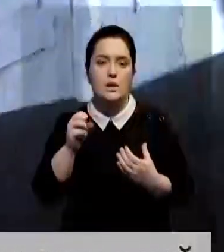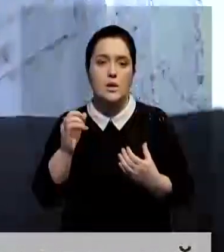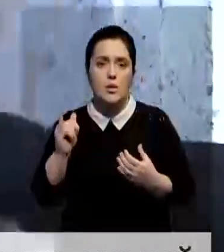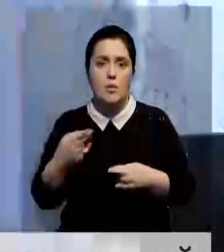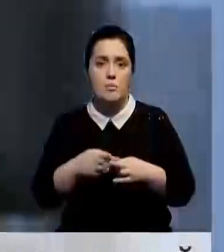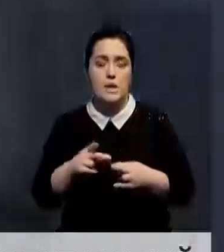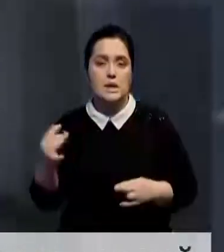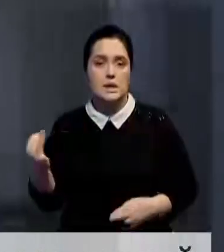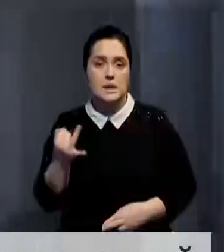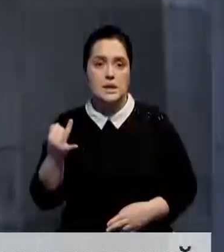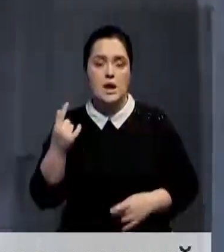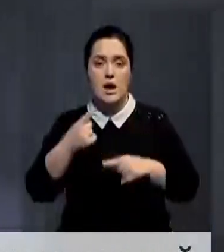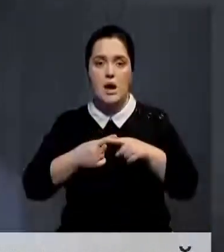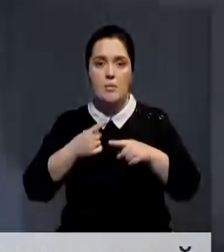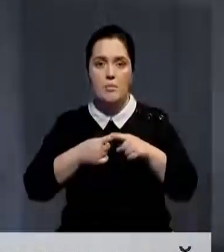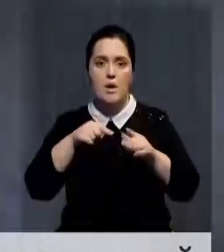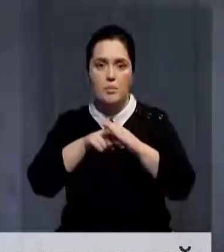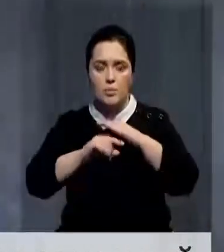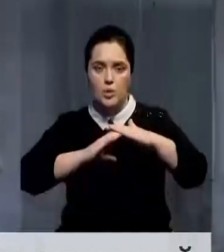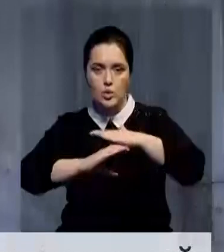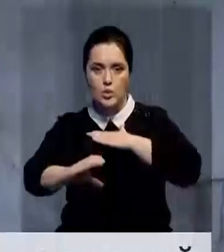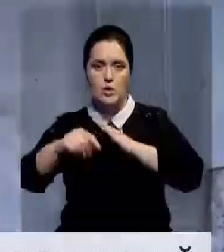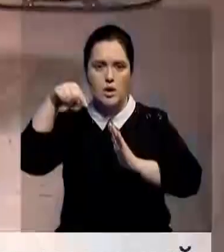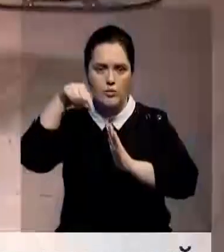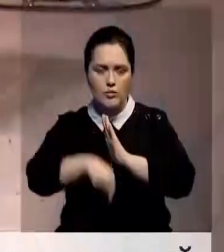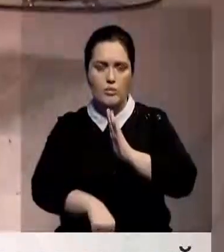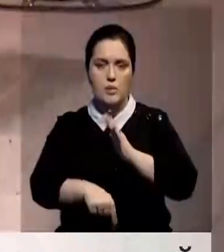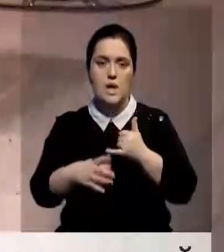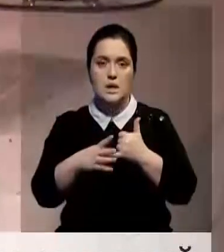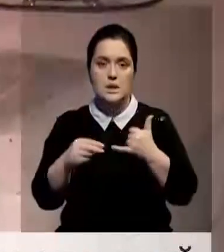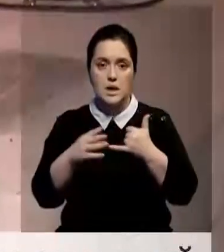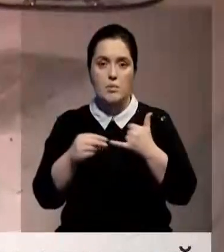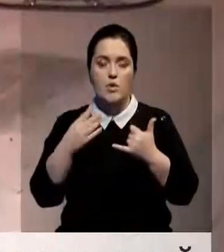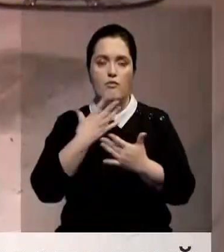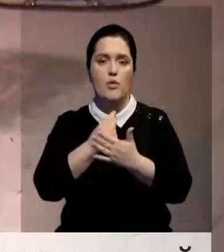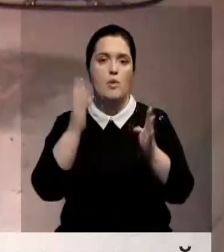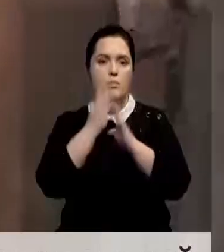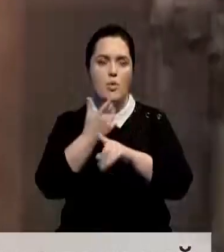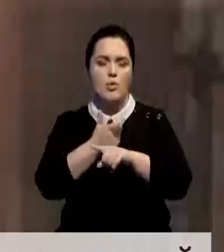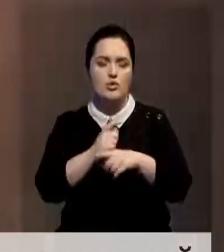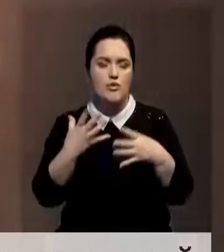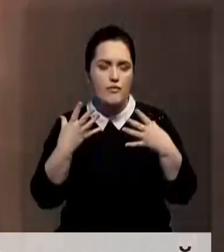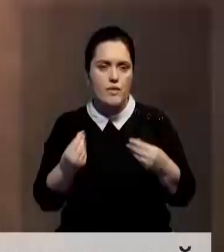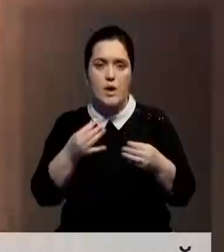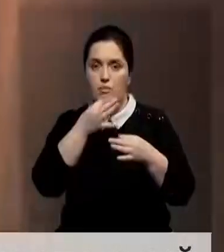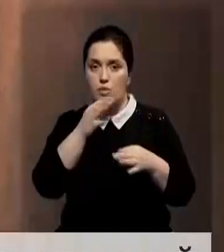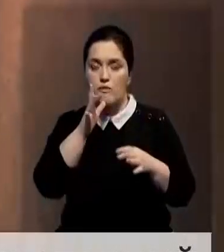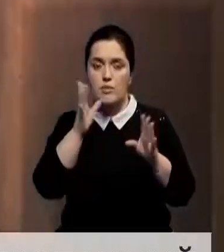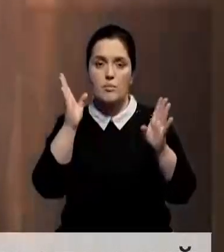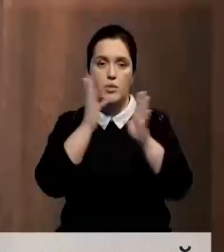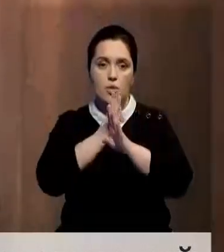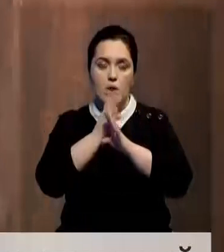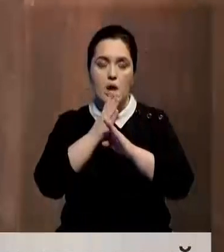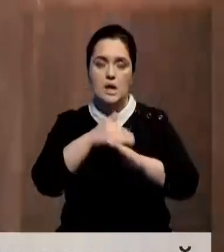достаточно интересный. Оборудование размещено в тоннеле, уходящем вглубь горной породы. Здесь свой микроклимат. Очень влажно, и в любое время года температура держится на